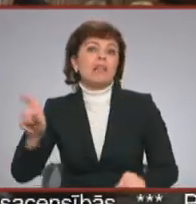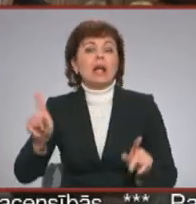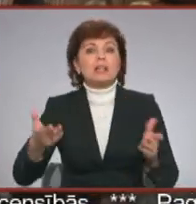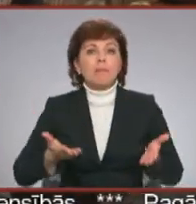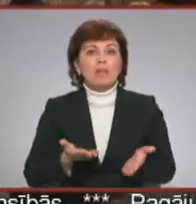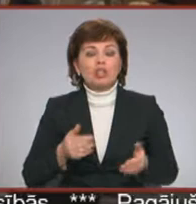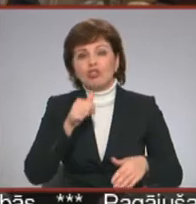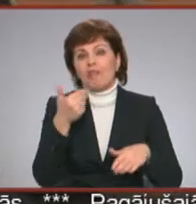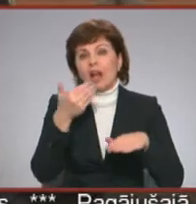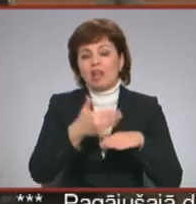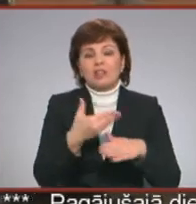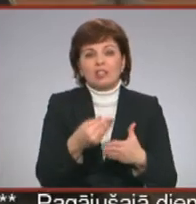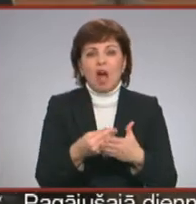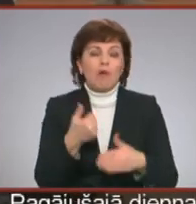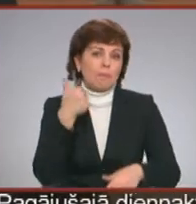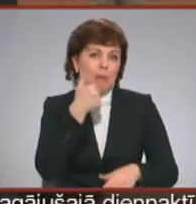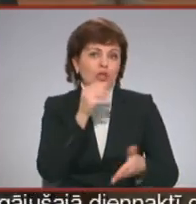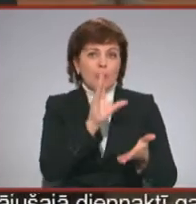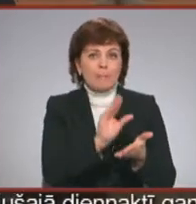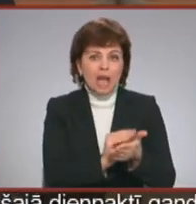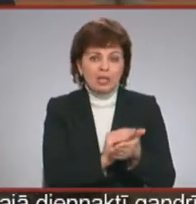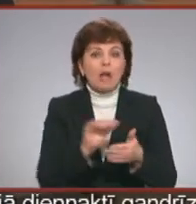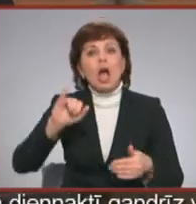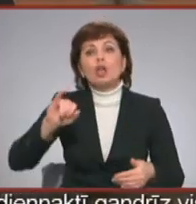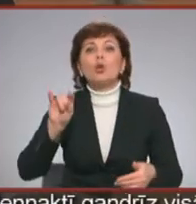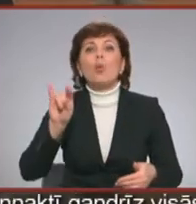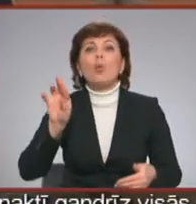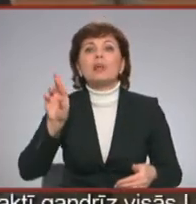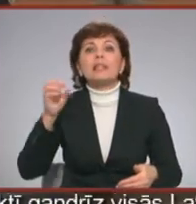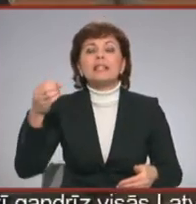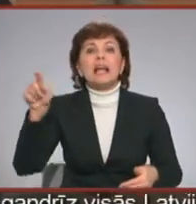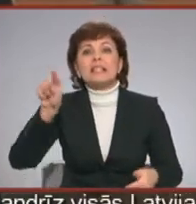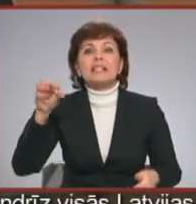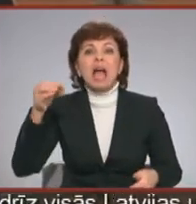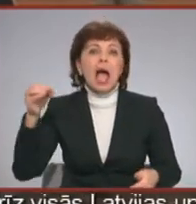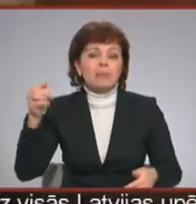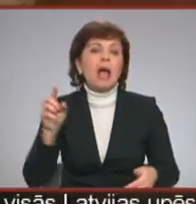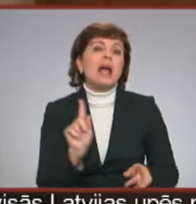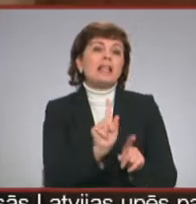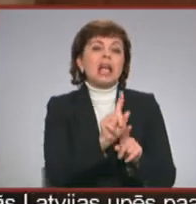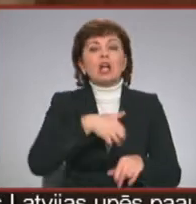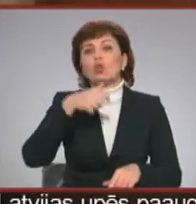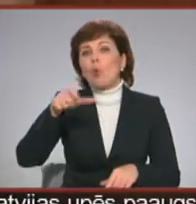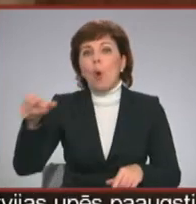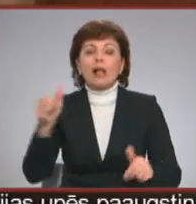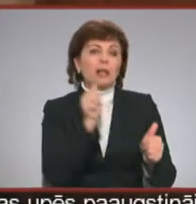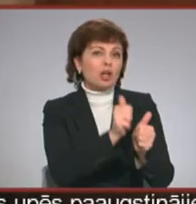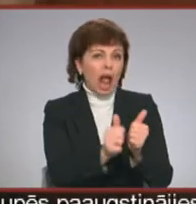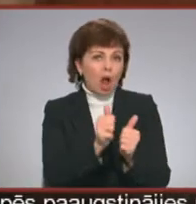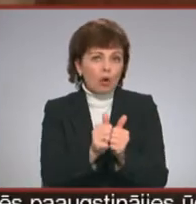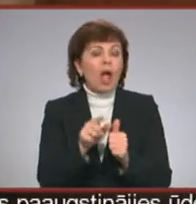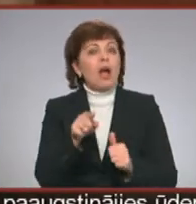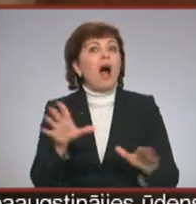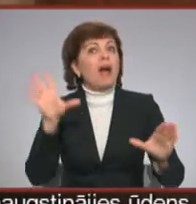aizstāt to personīgo pieredzi. Represētās Dace Jurciņa un Elvīra Sebre ar skolēniem tiekas regulāri. Viņas bērniem stāsta, kā nakts